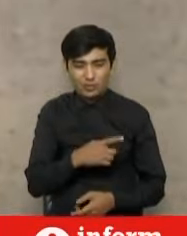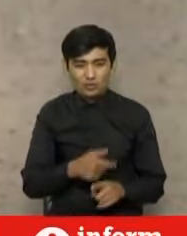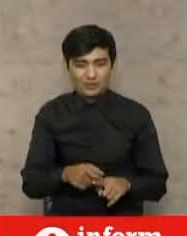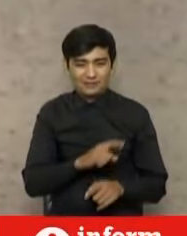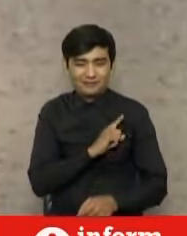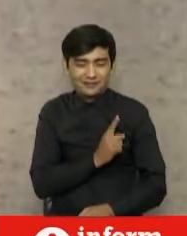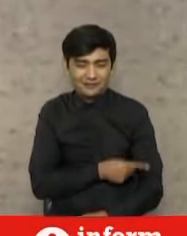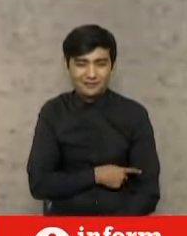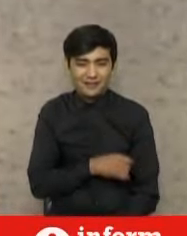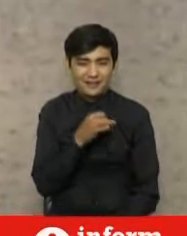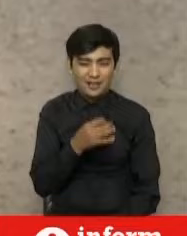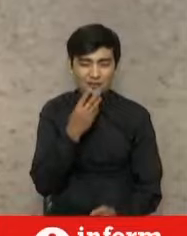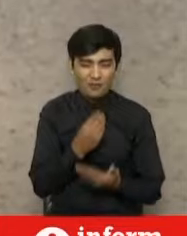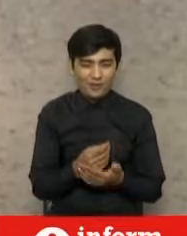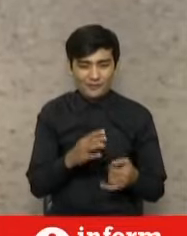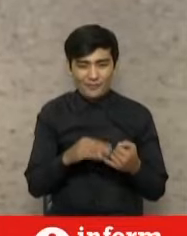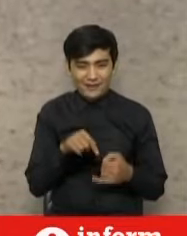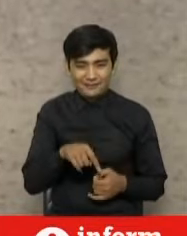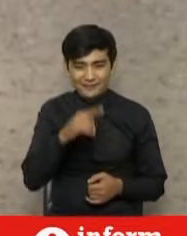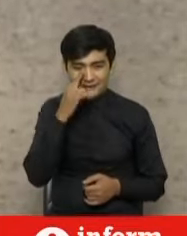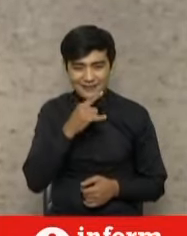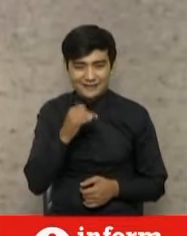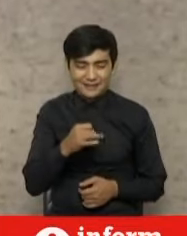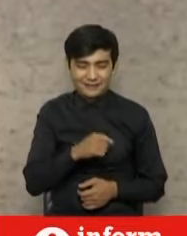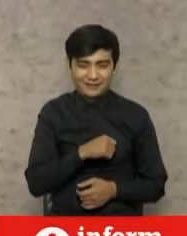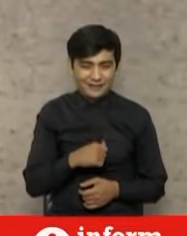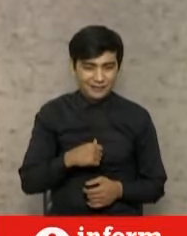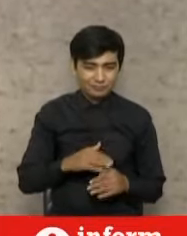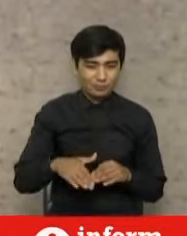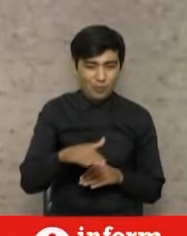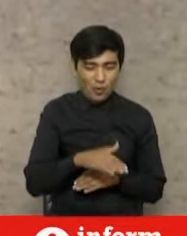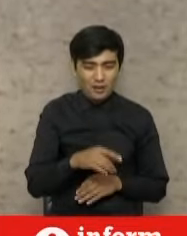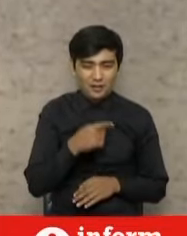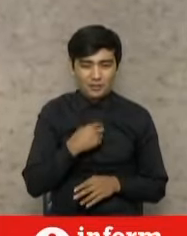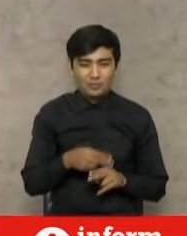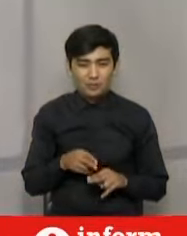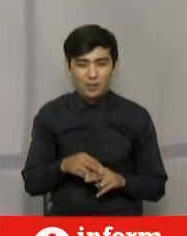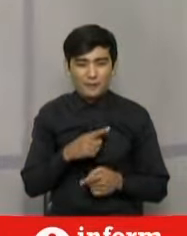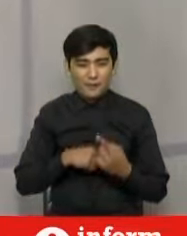жоғары. Бірақ өз жеріміз, өз мүмкін алаңымыз, сондықтан бізге бір